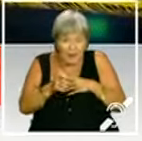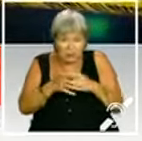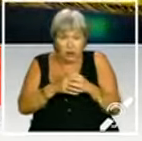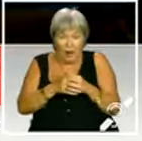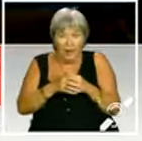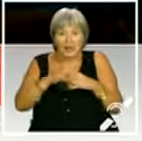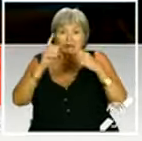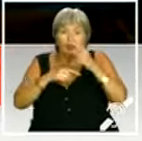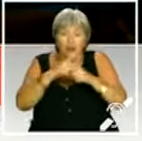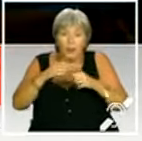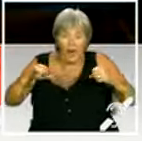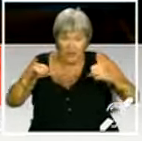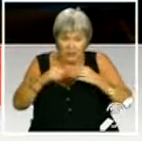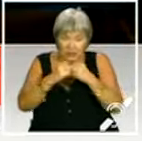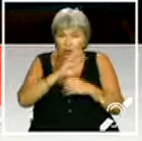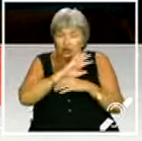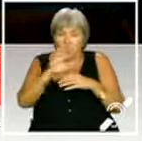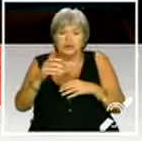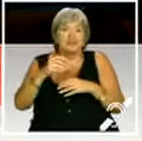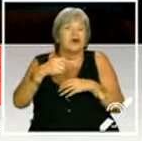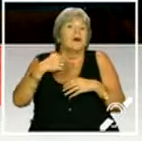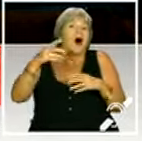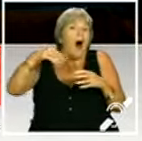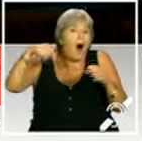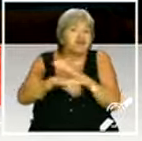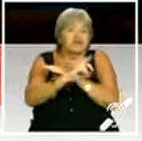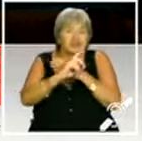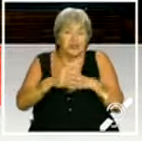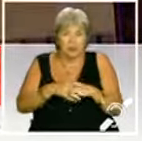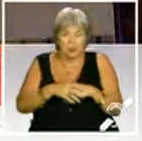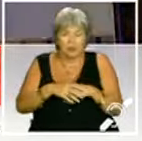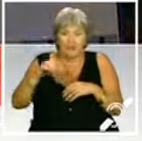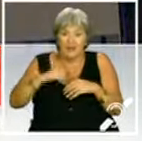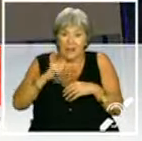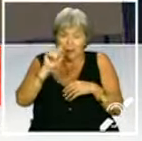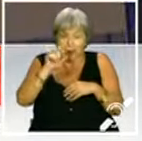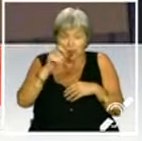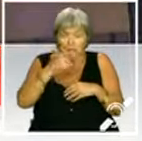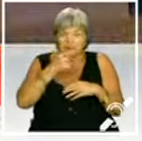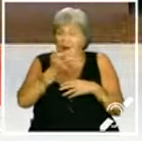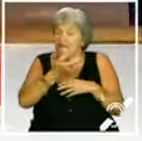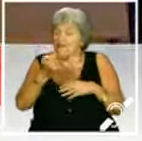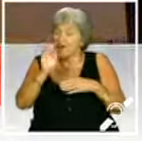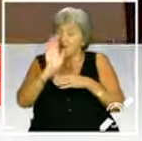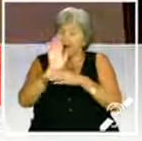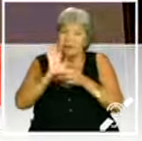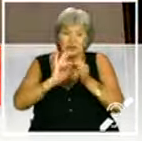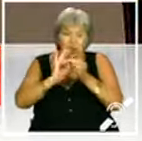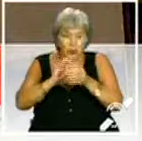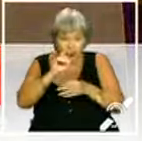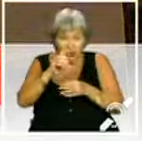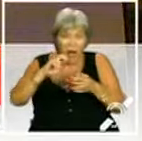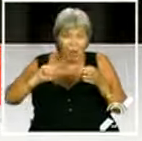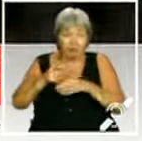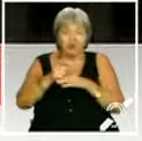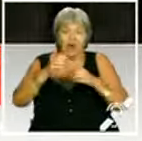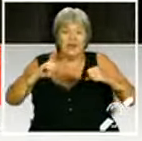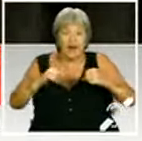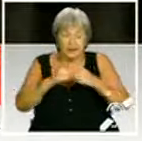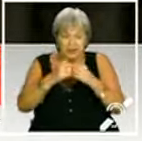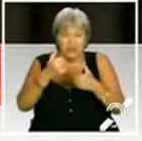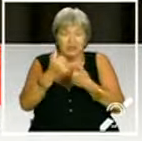Imediat după producerea accidentului, toți au luat-o la fugă. Tânărul de 17 ani, fără permis de conducere, care a provocat accidentul,